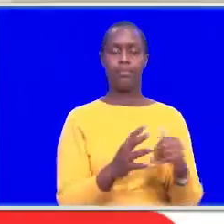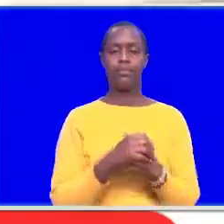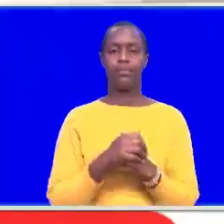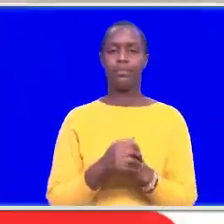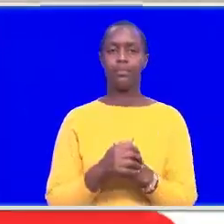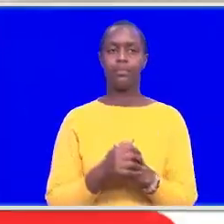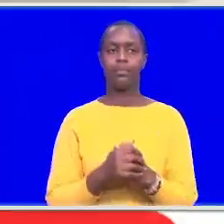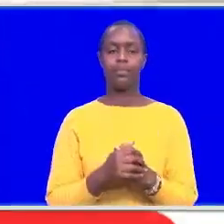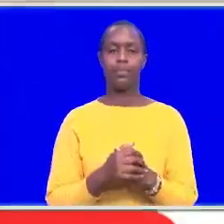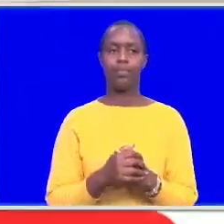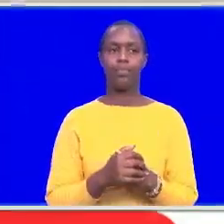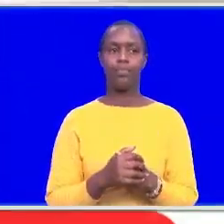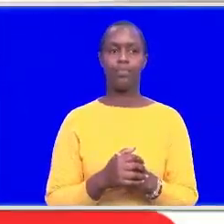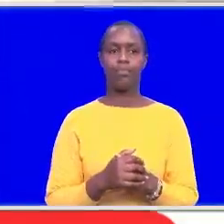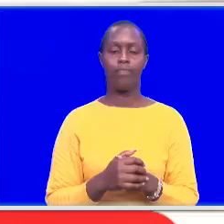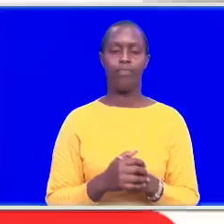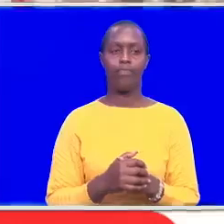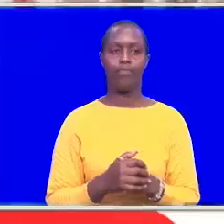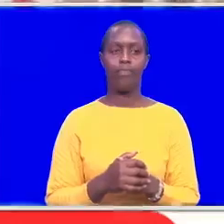Ngora.